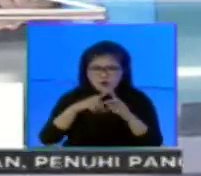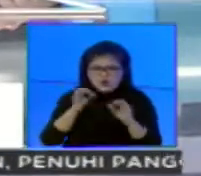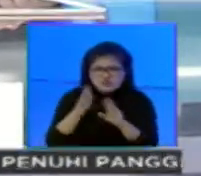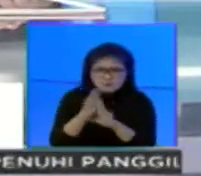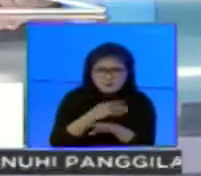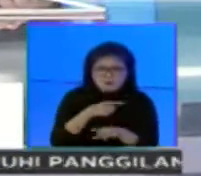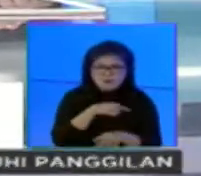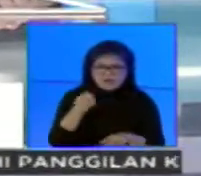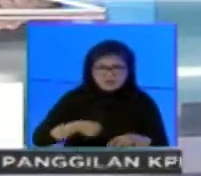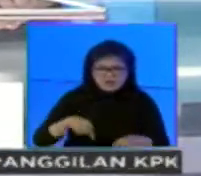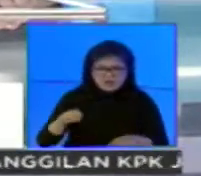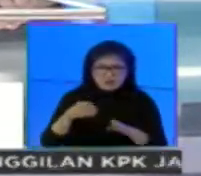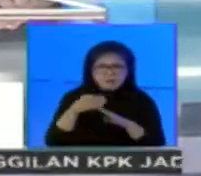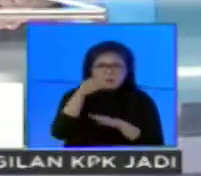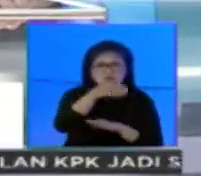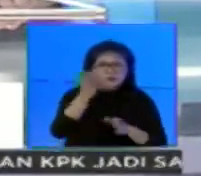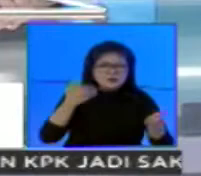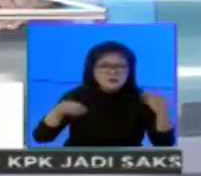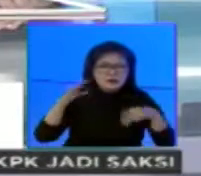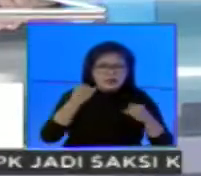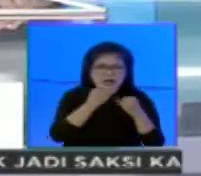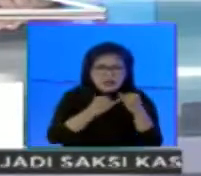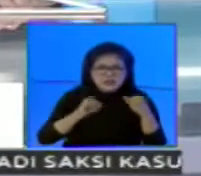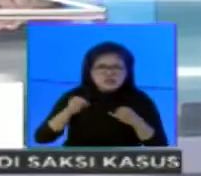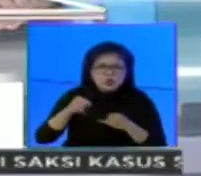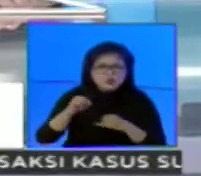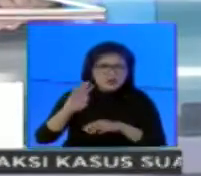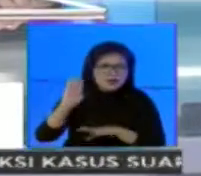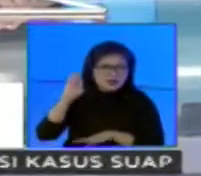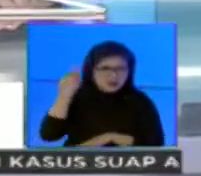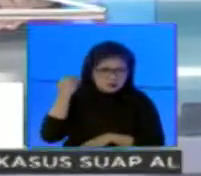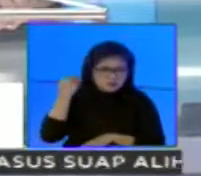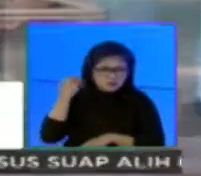tersebut sempat berkunjung ke Bali akhir Januari lalu.